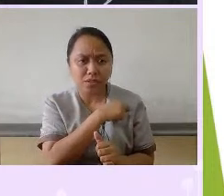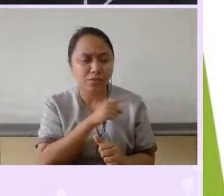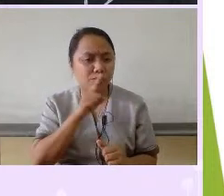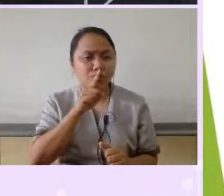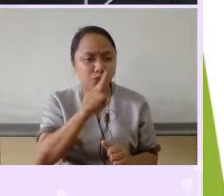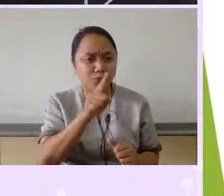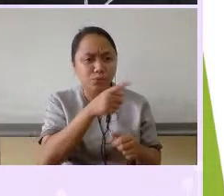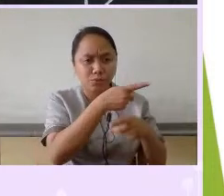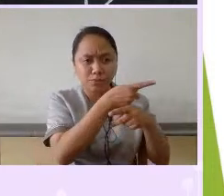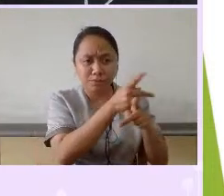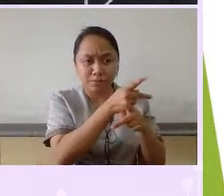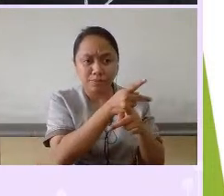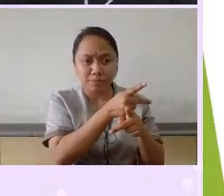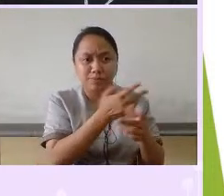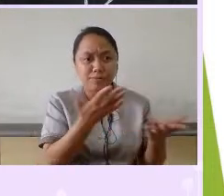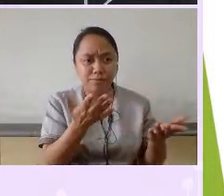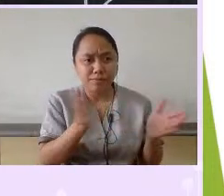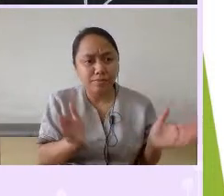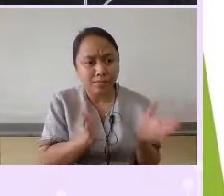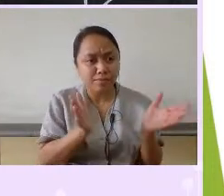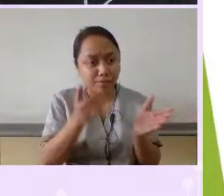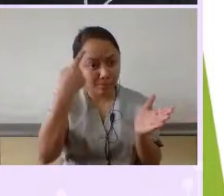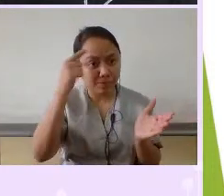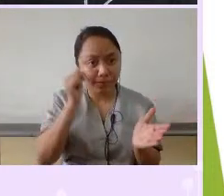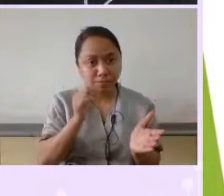and we use